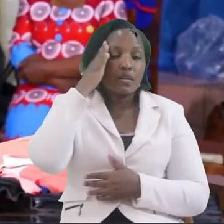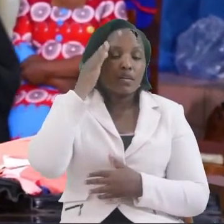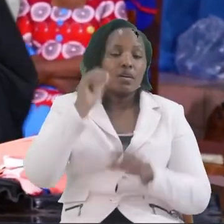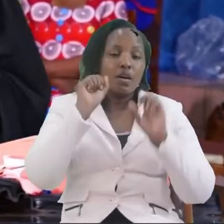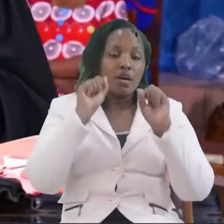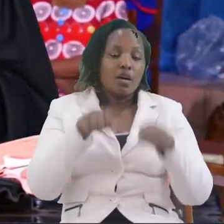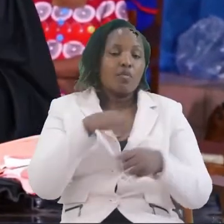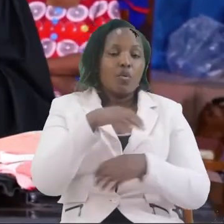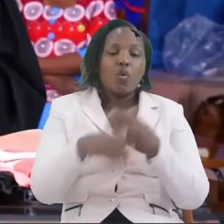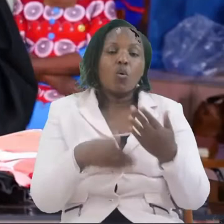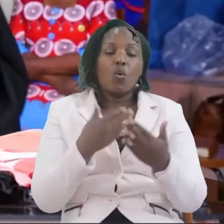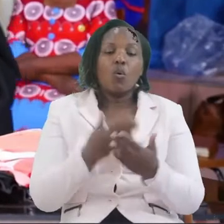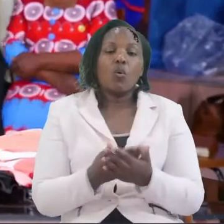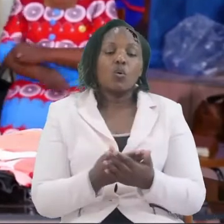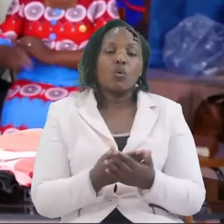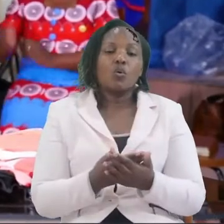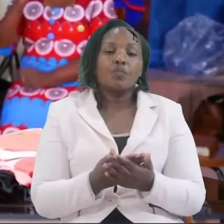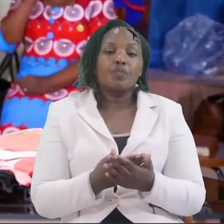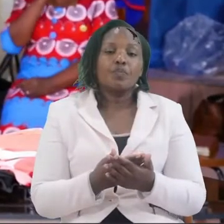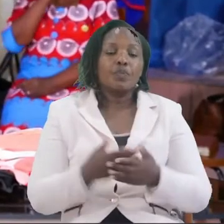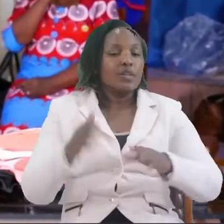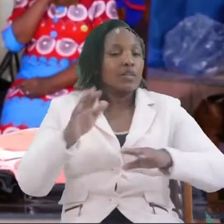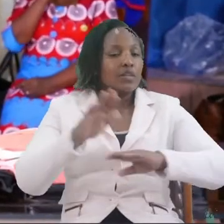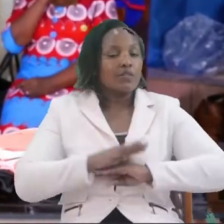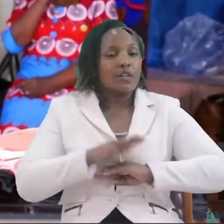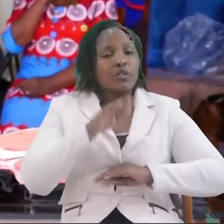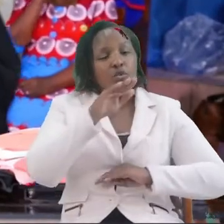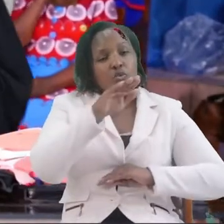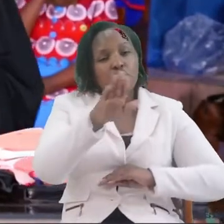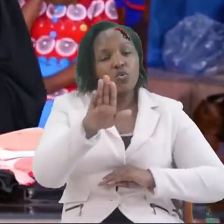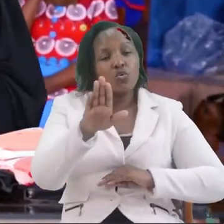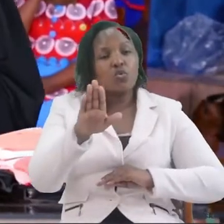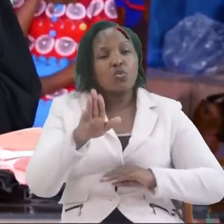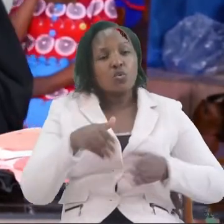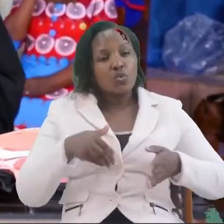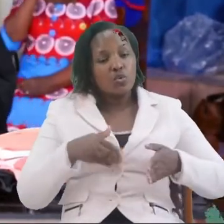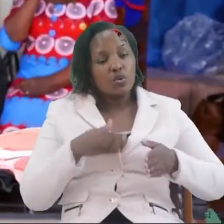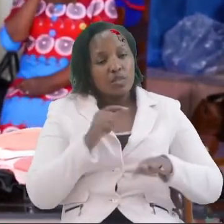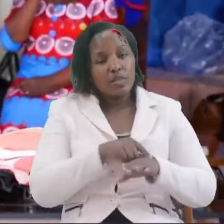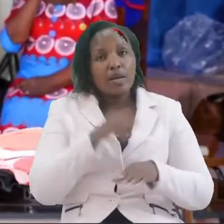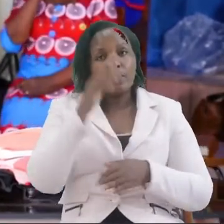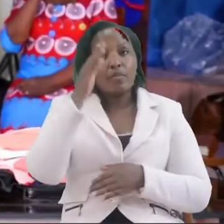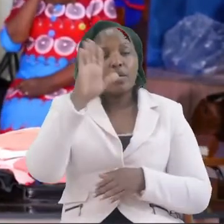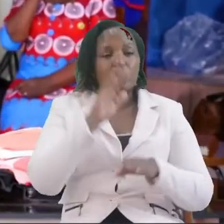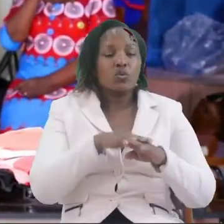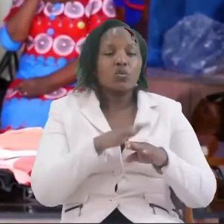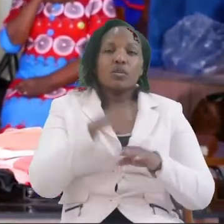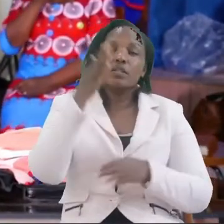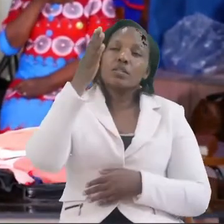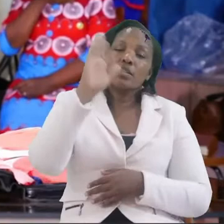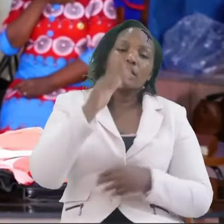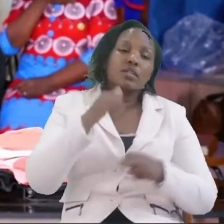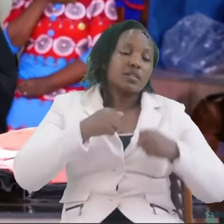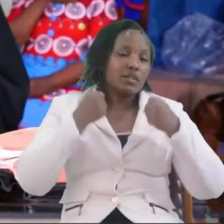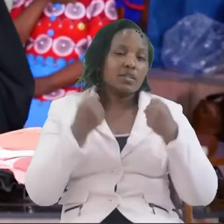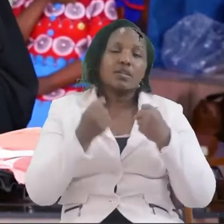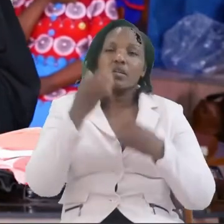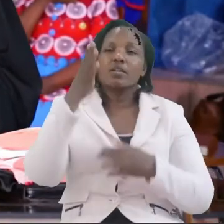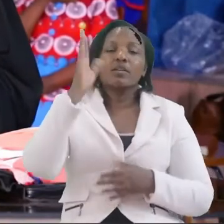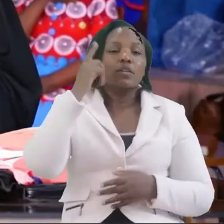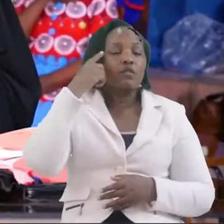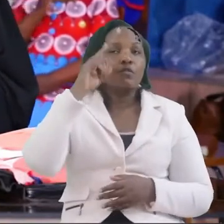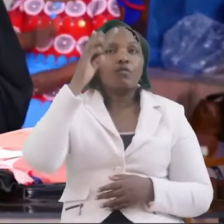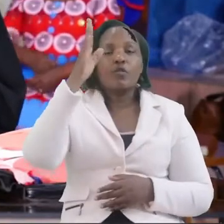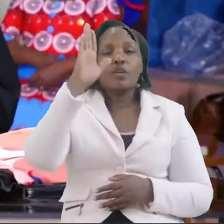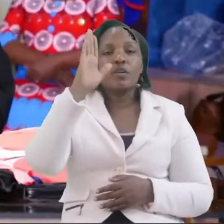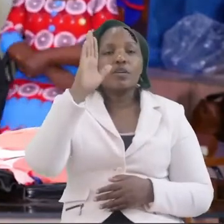muweza yote, na atakushidishia kulingana na wakati wake na wema wake na nguvu zake, kwa sababu